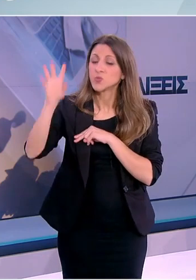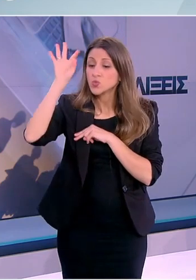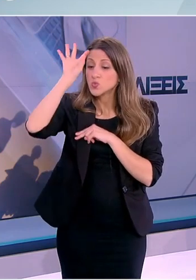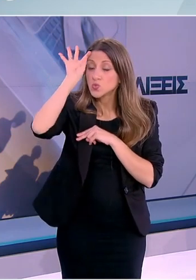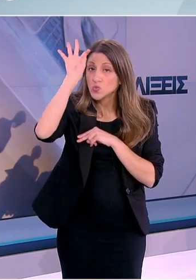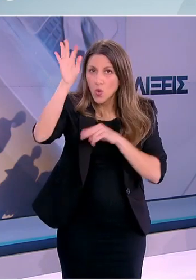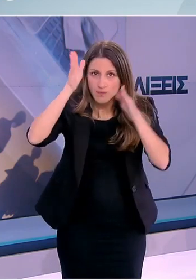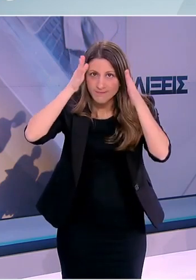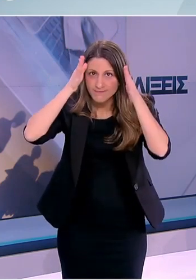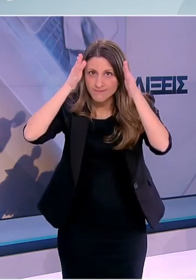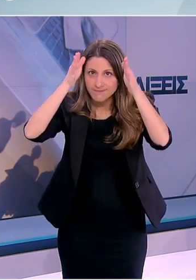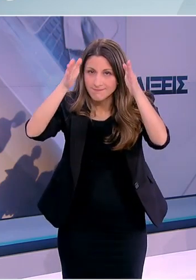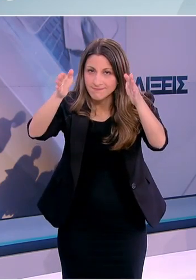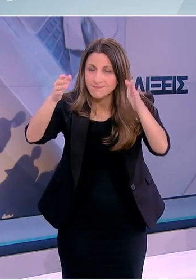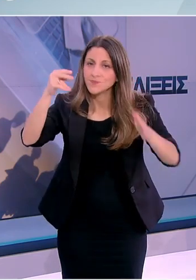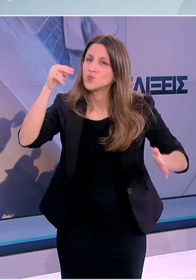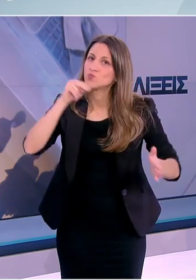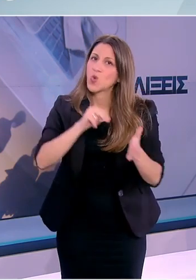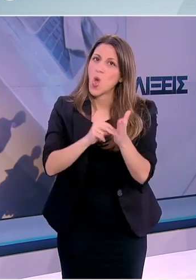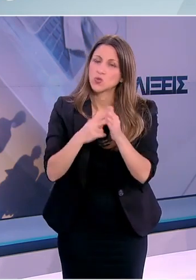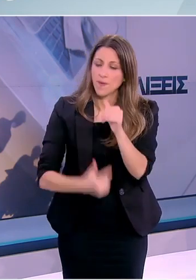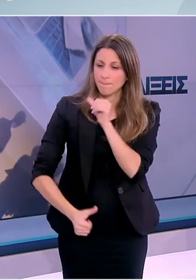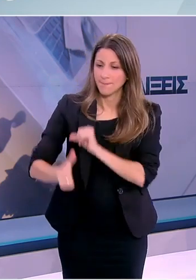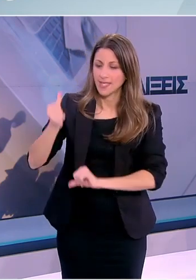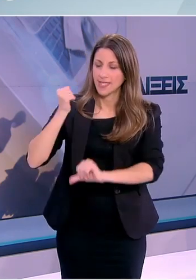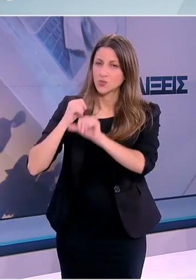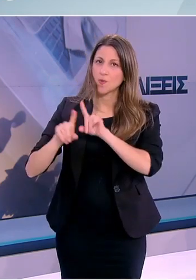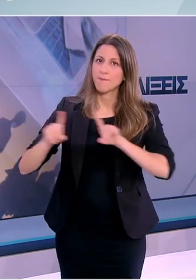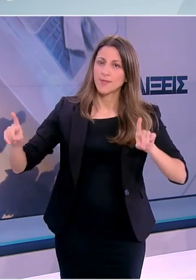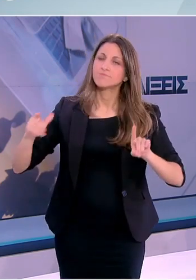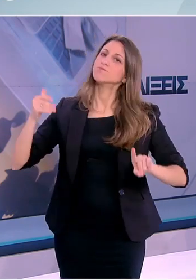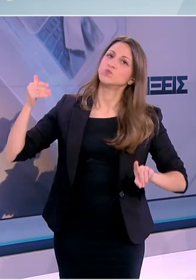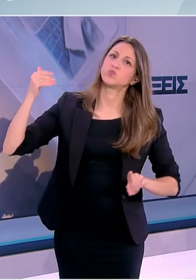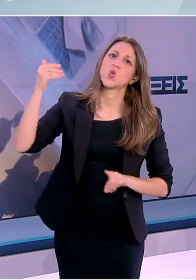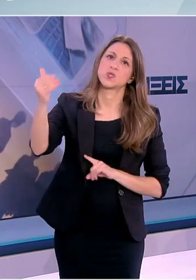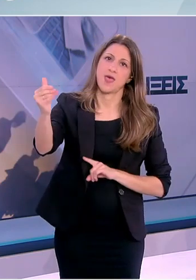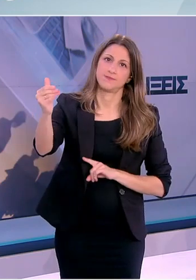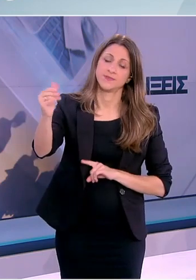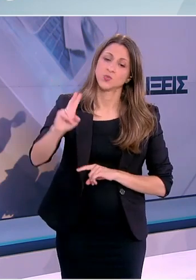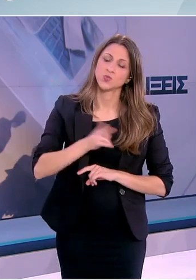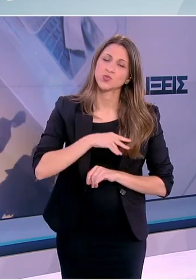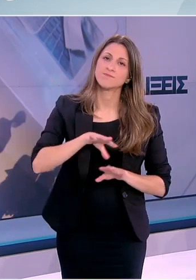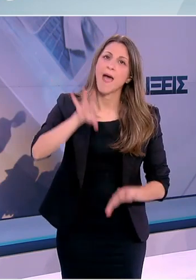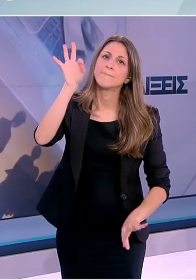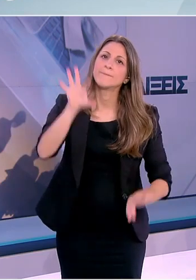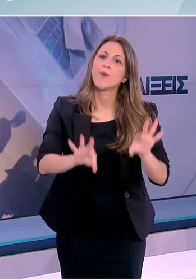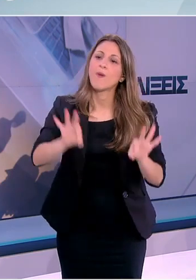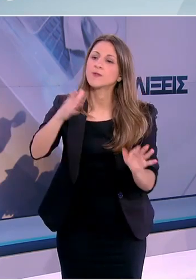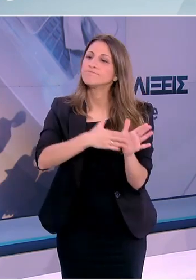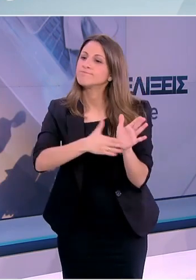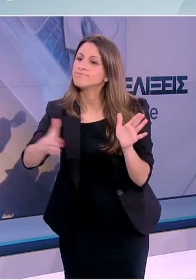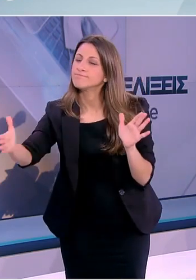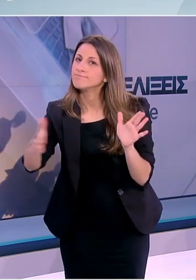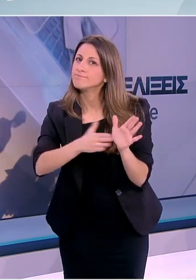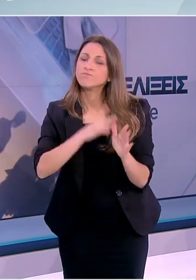Μπορούν όμως να μας πάνε και πολλά βήματα πίσω, αν δεν κάνουμε τη σωστή επιλογή. Ας μην αφήσουμε τις θυσίες μας να πάνε χαμένες.